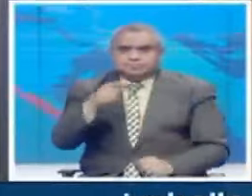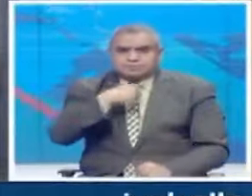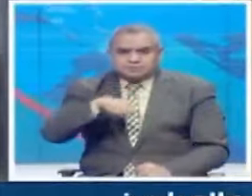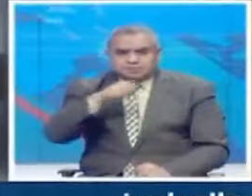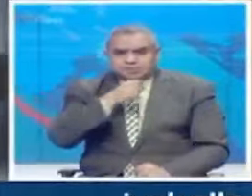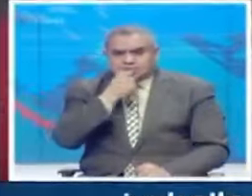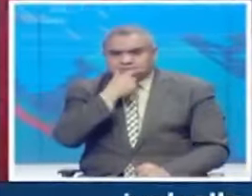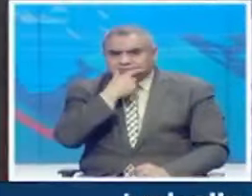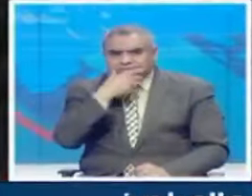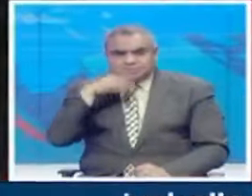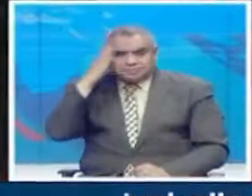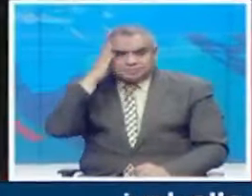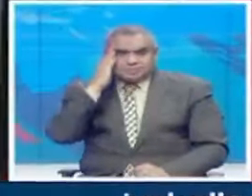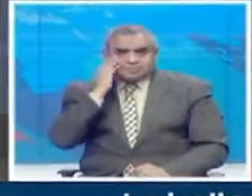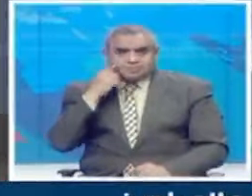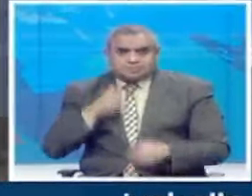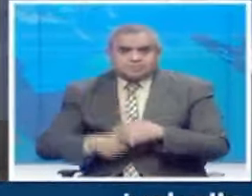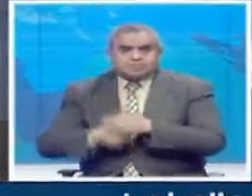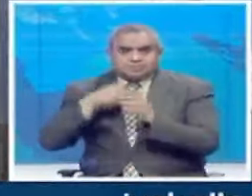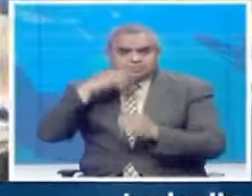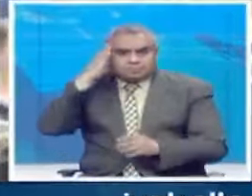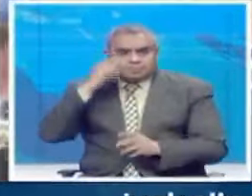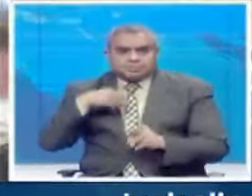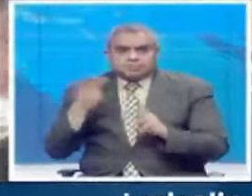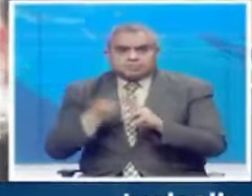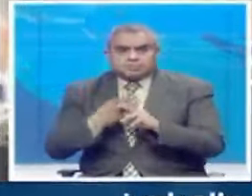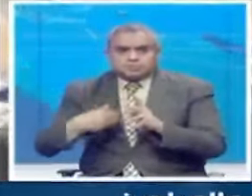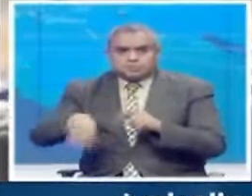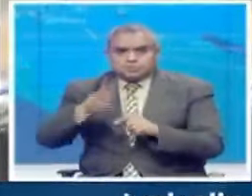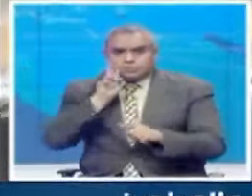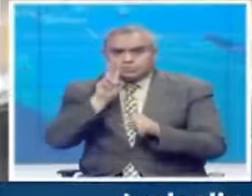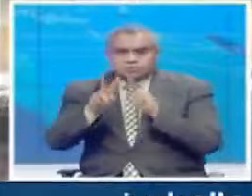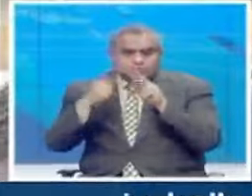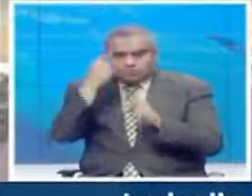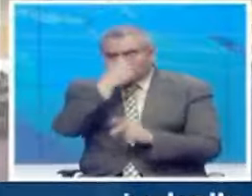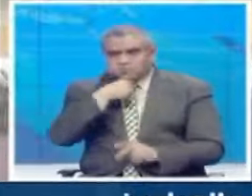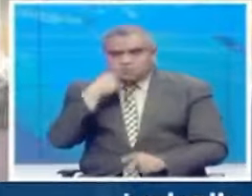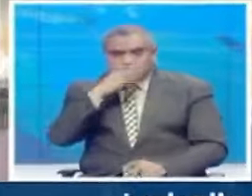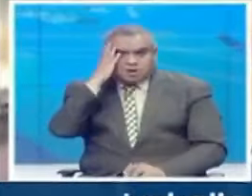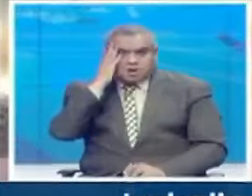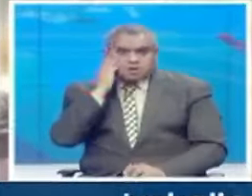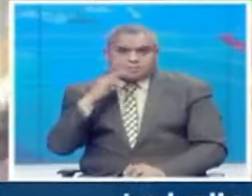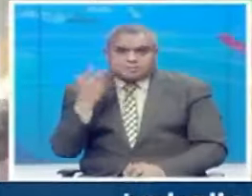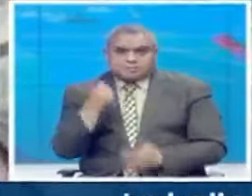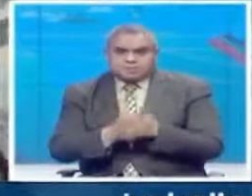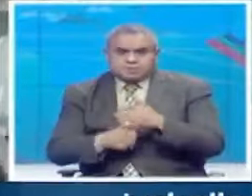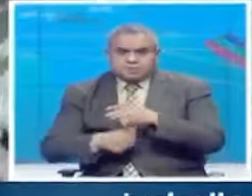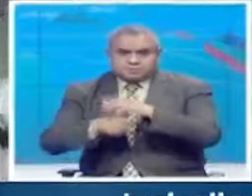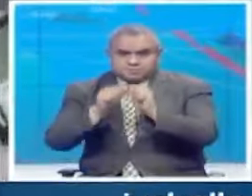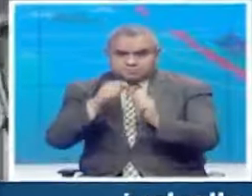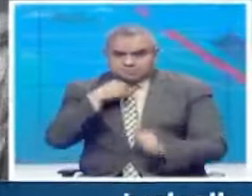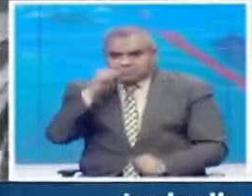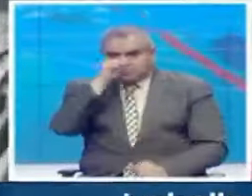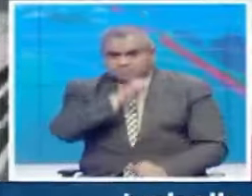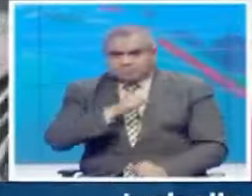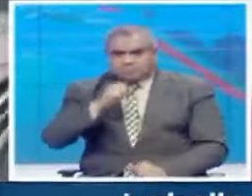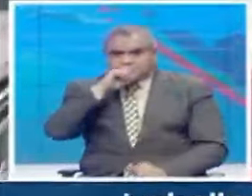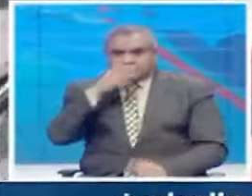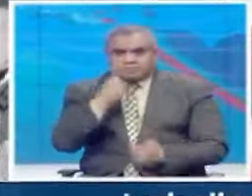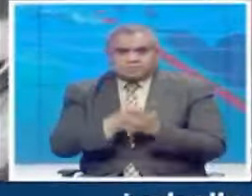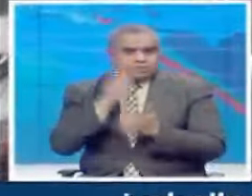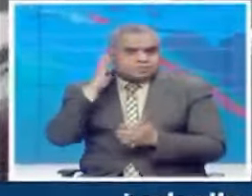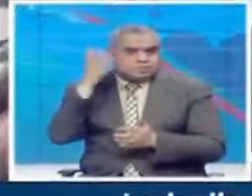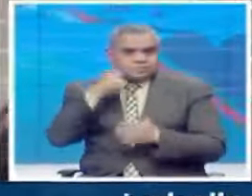ما تشوفه وشه سمح طيب وبشوش، وتحسه قريب منك صعب تشوفه